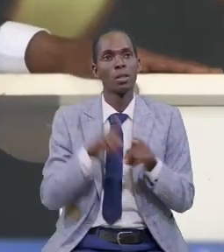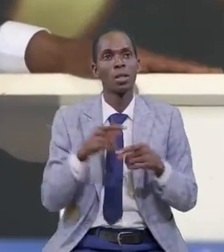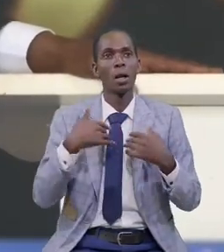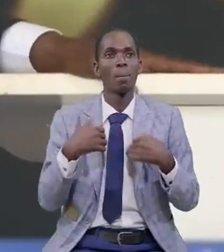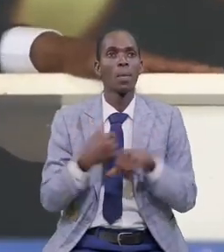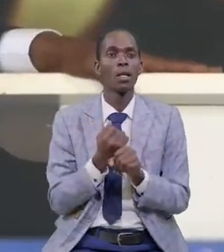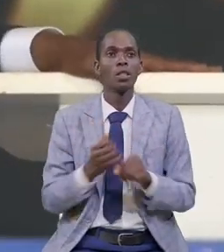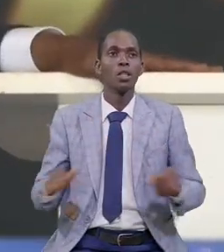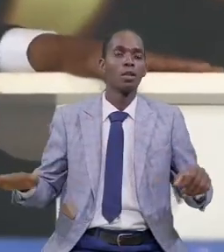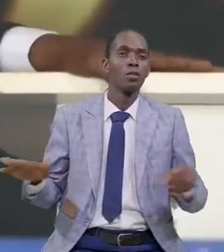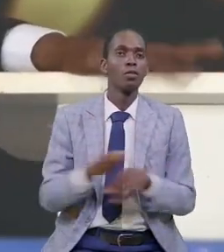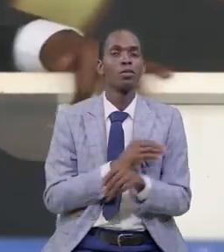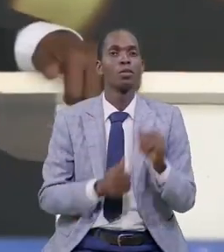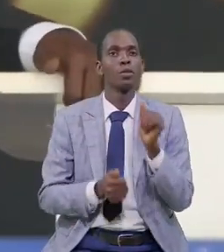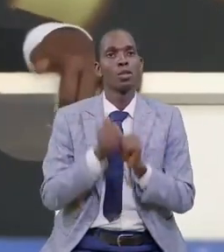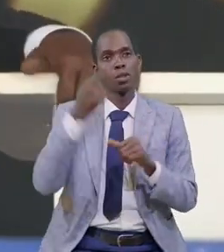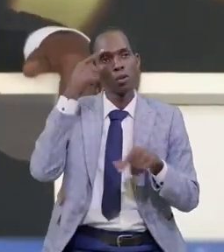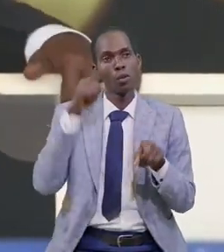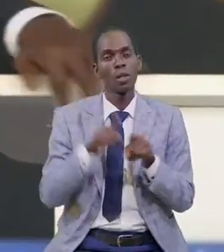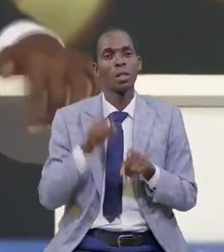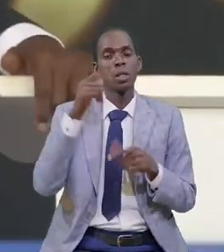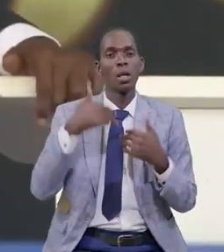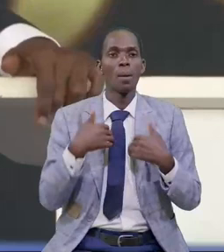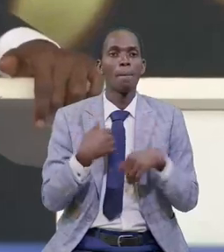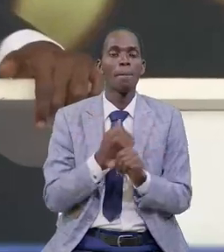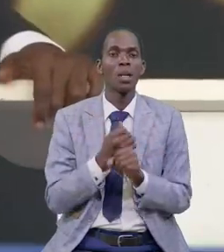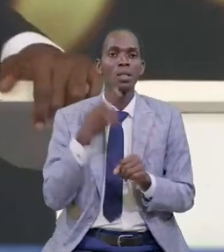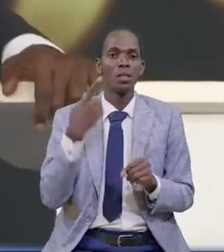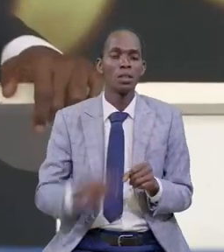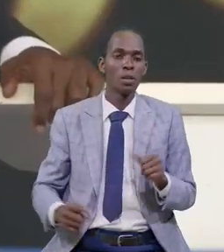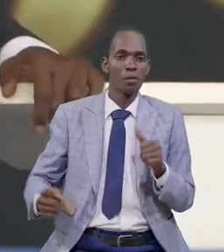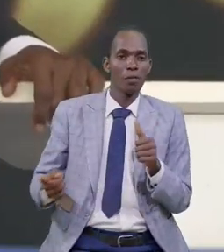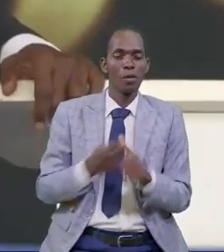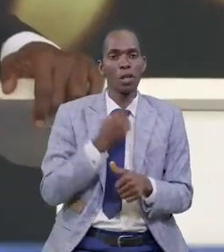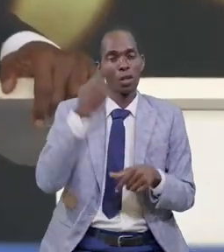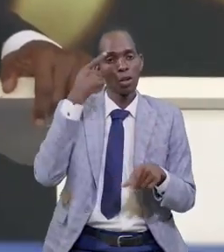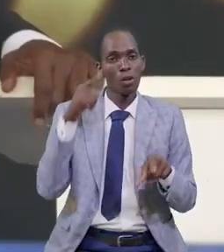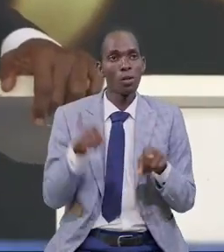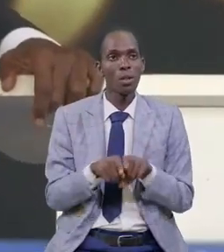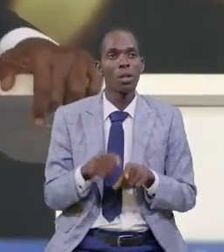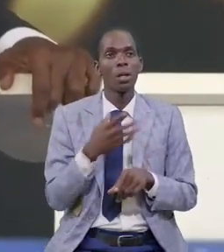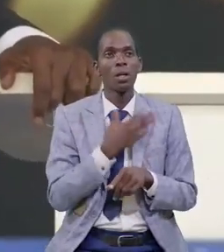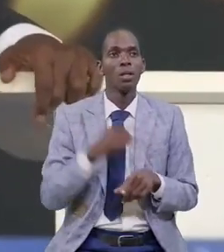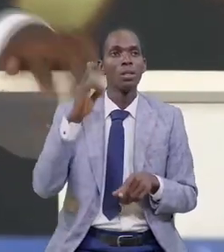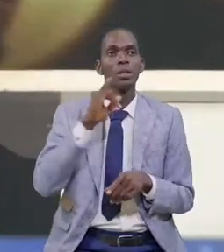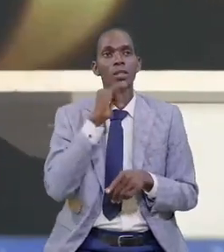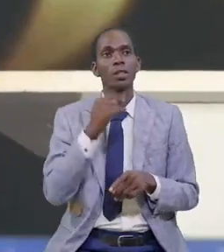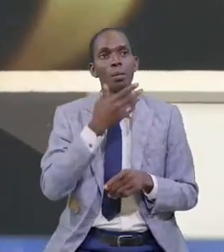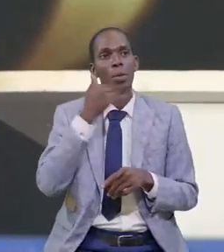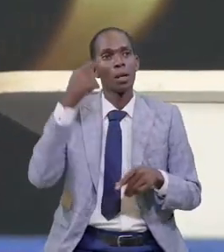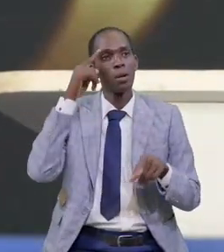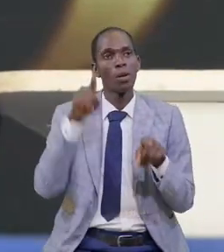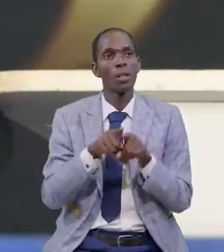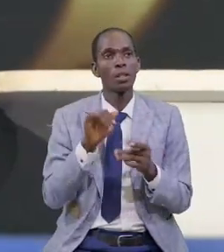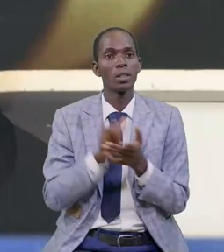alliance il a fait la l'alliance pleine il a fait la Dernière Alliance qui